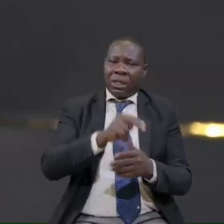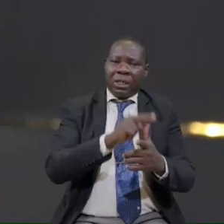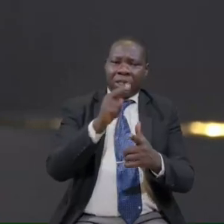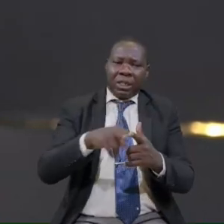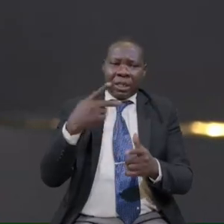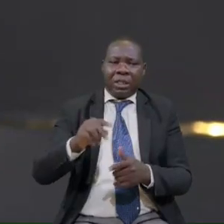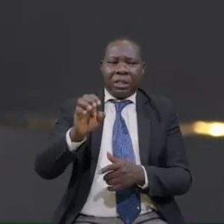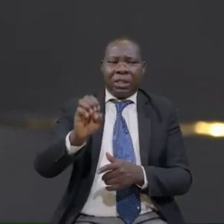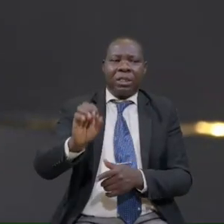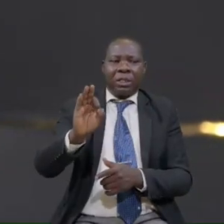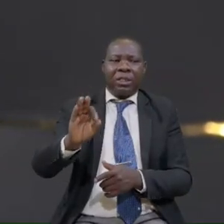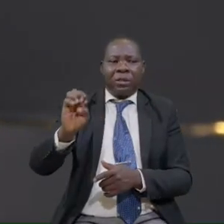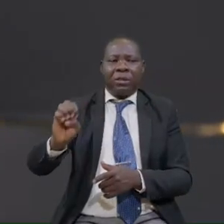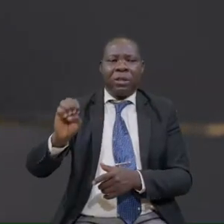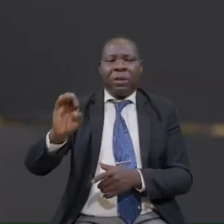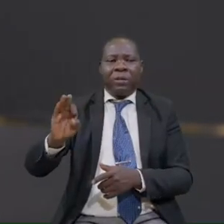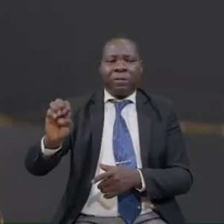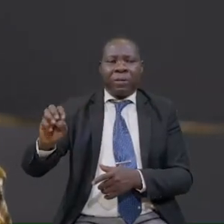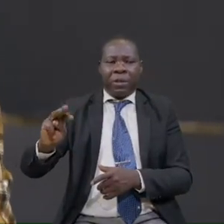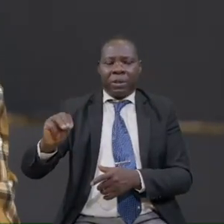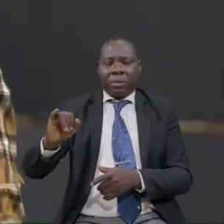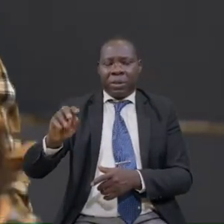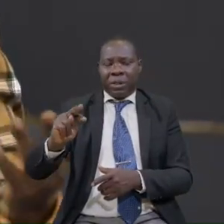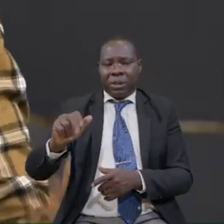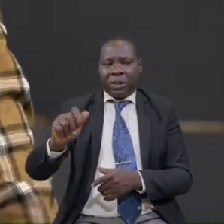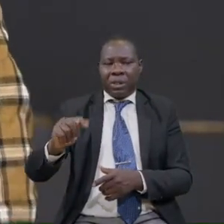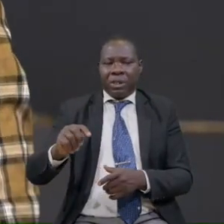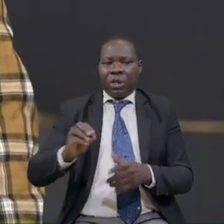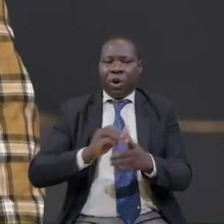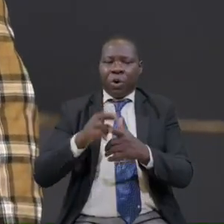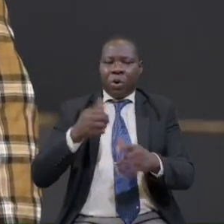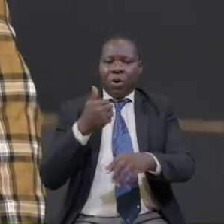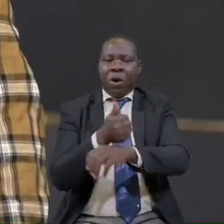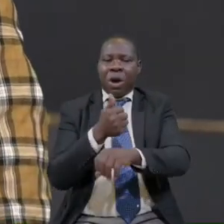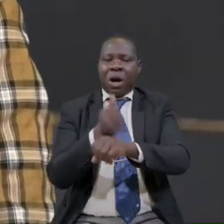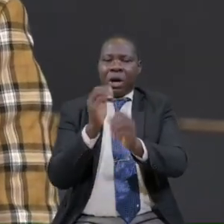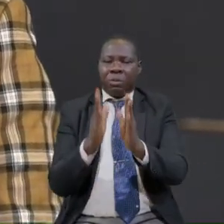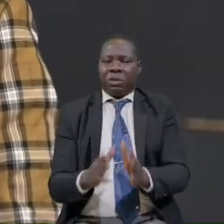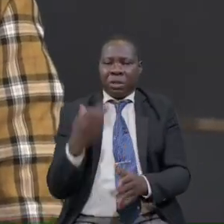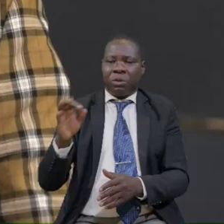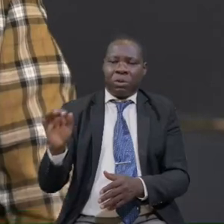doivent faire. Et c'est dit ici que ni les efféminés, ni les infâmes,